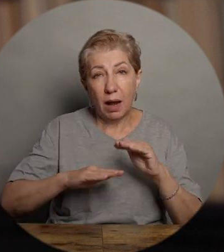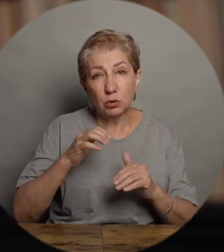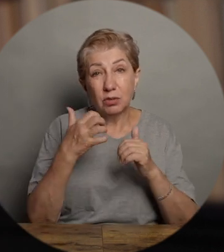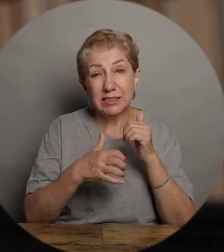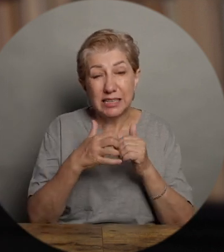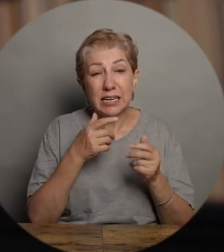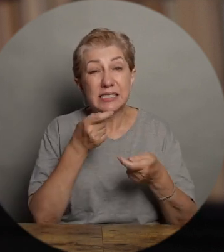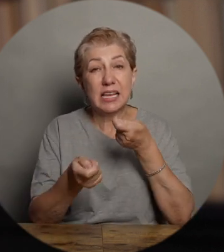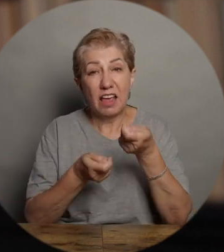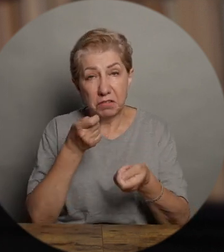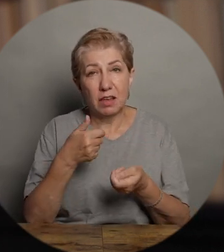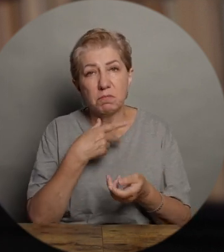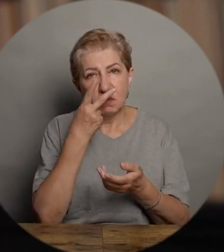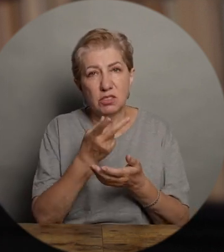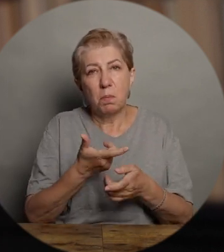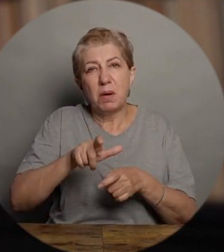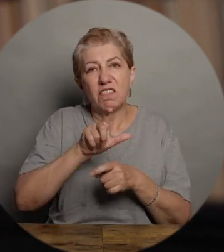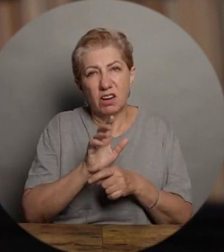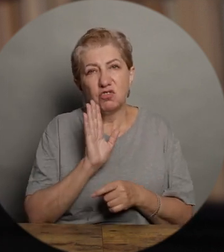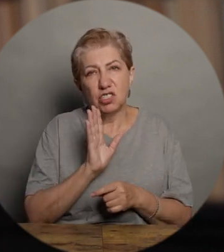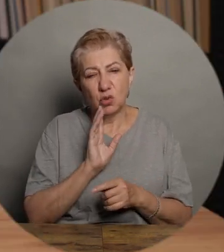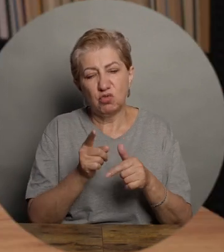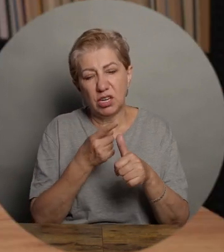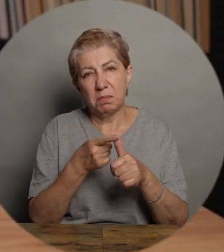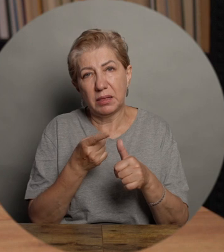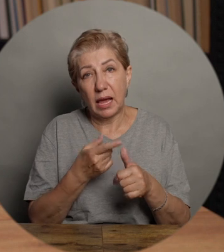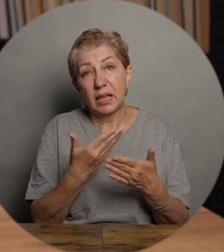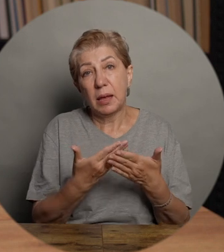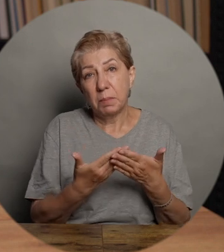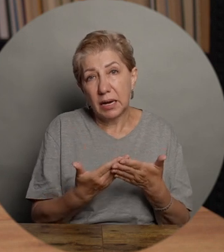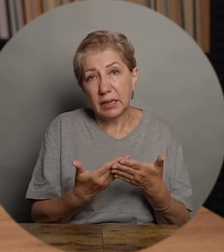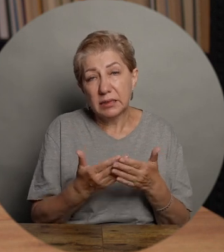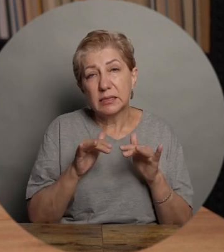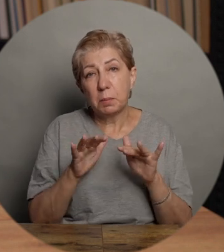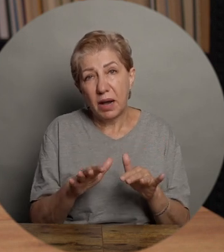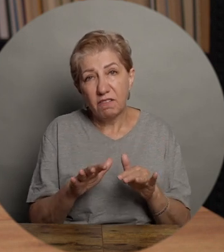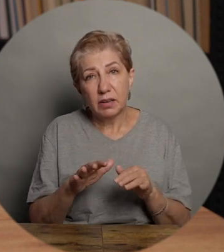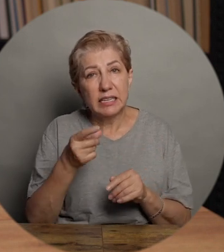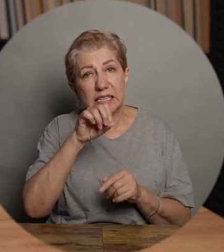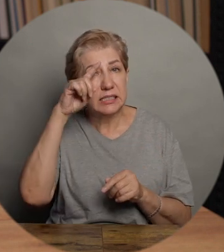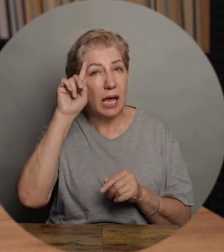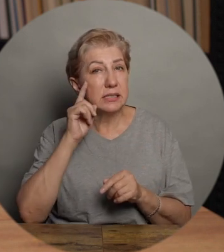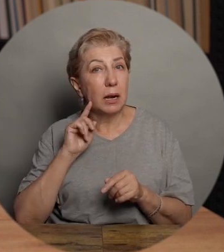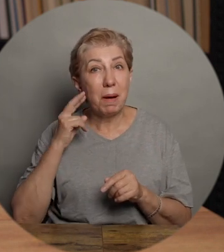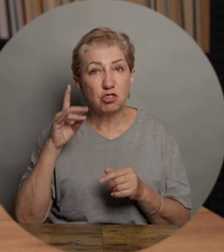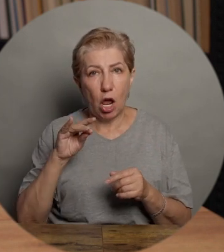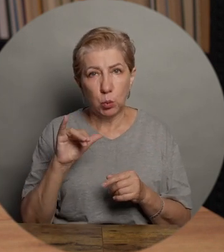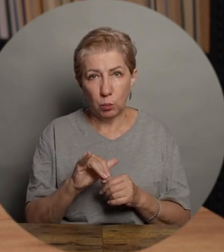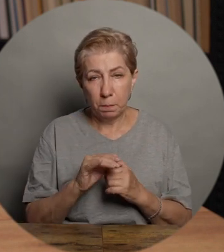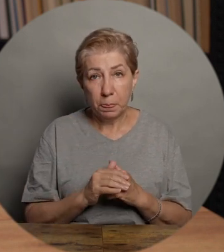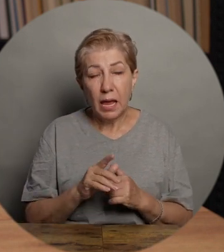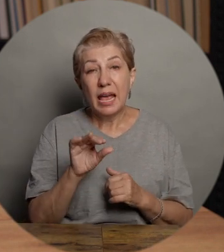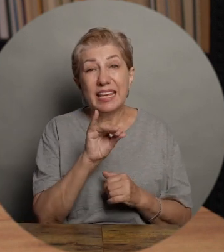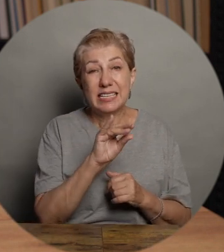заявників Ми теж бачимо переважно жіночі імена на приклад справа хадіжа ісмаїлова проти Азербайджану